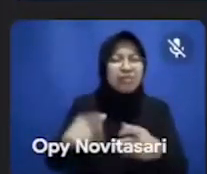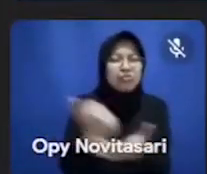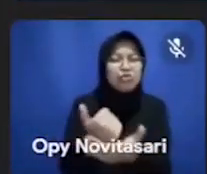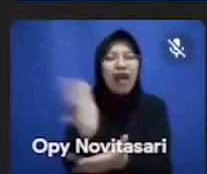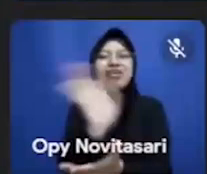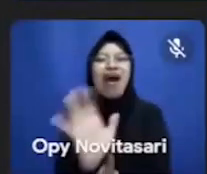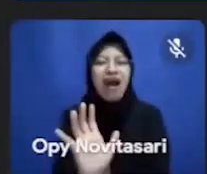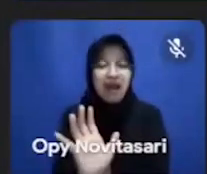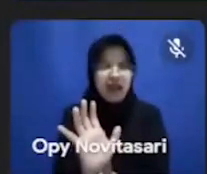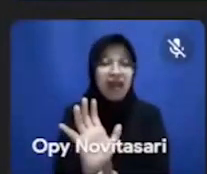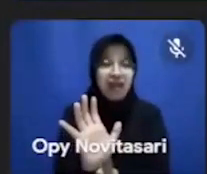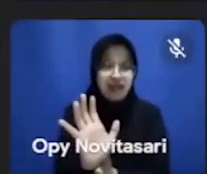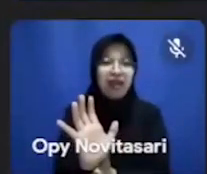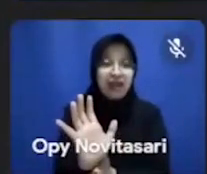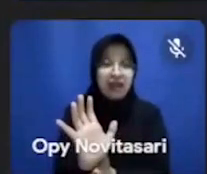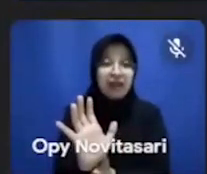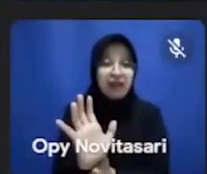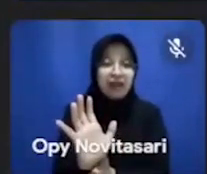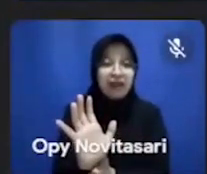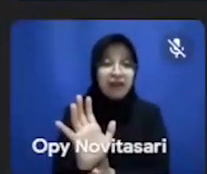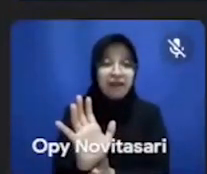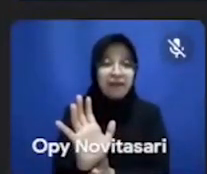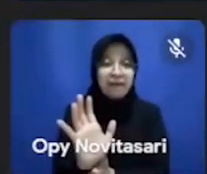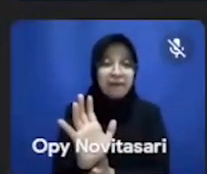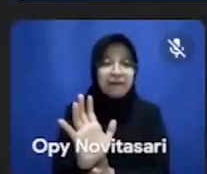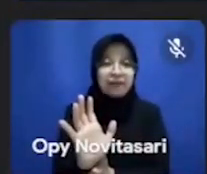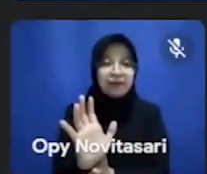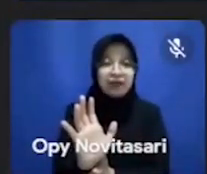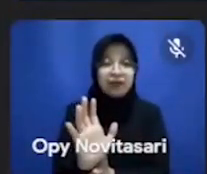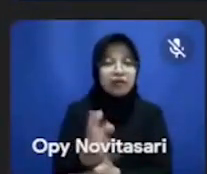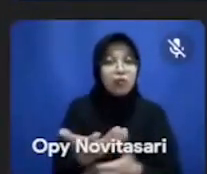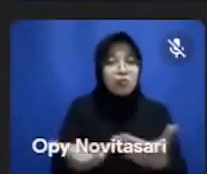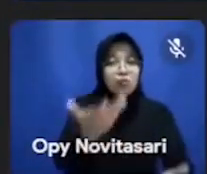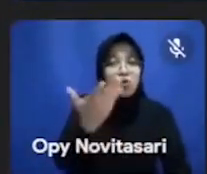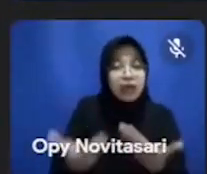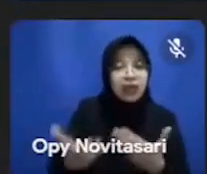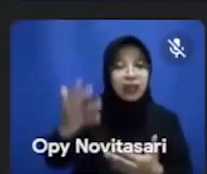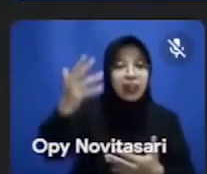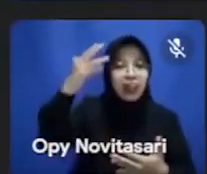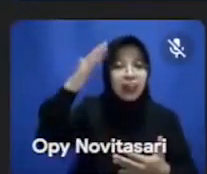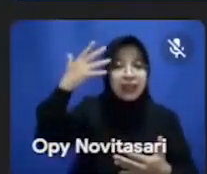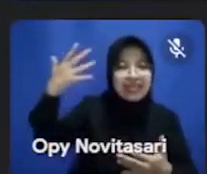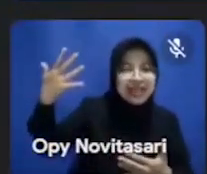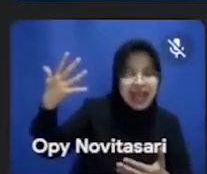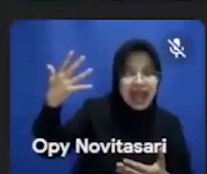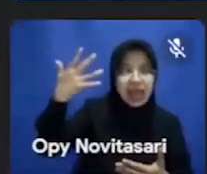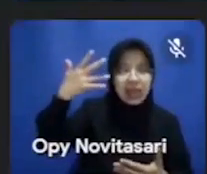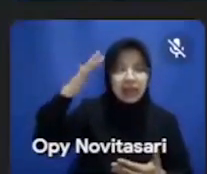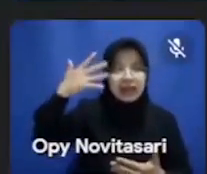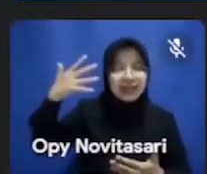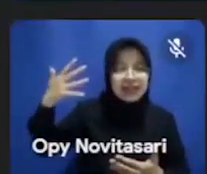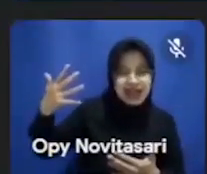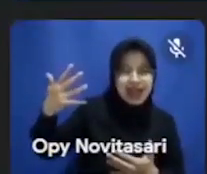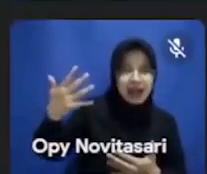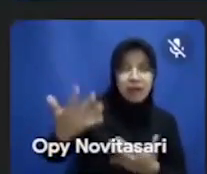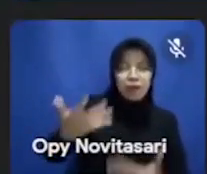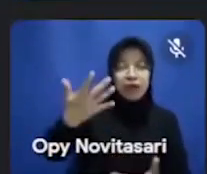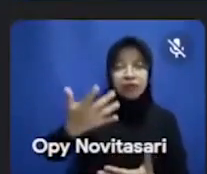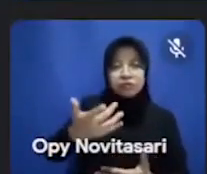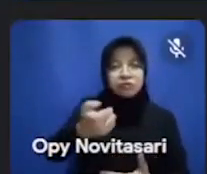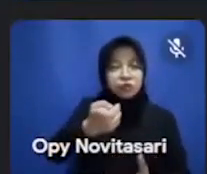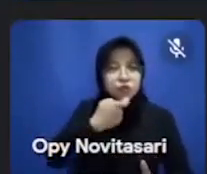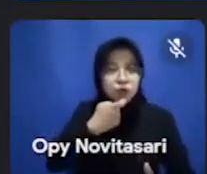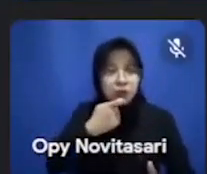Jadi kalau kalau menurut saya ee Lidia bisa ee mungkin